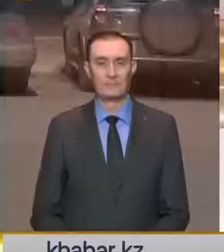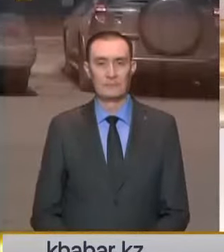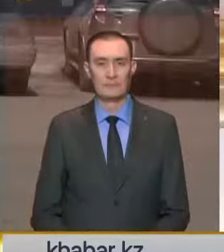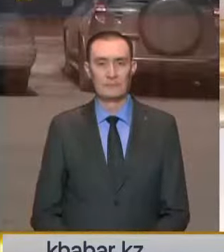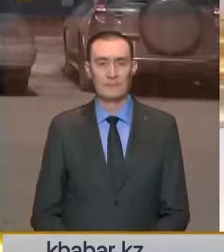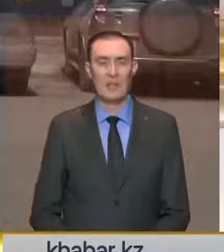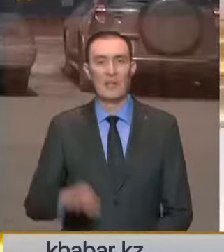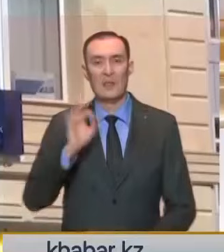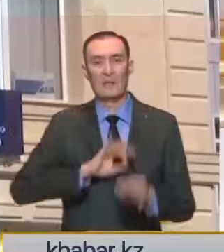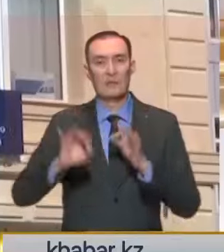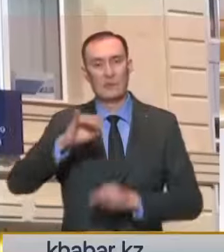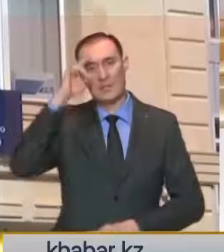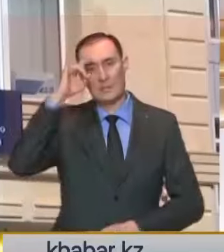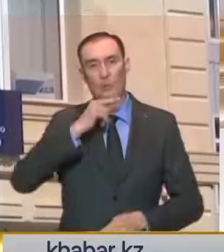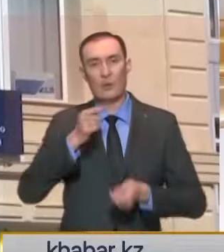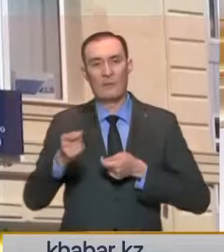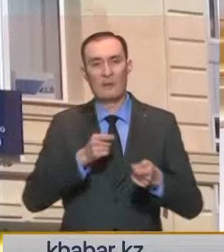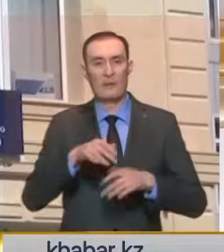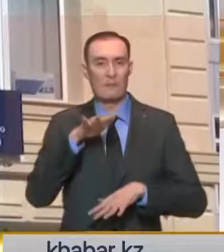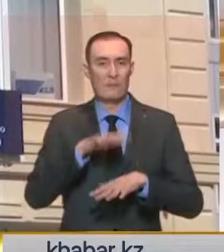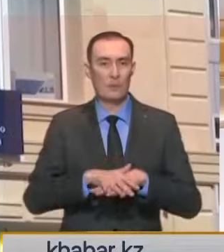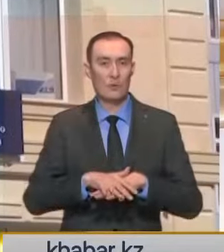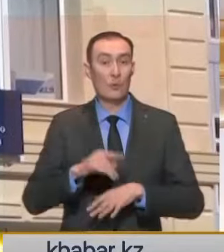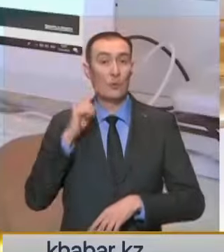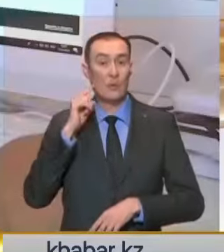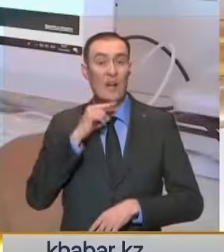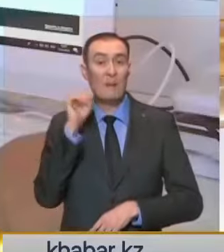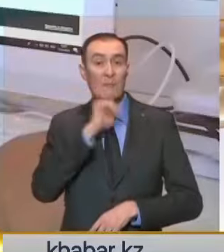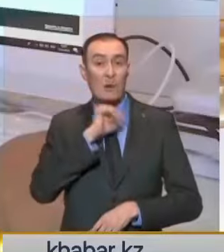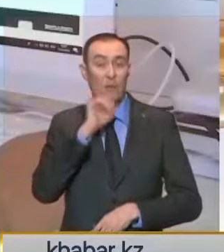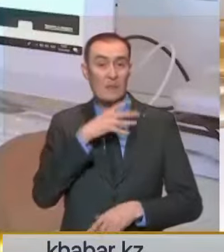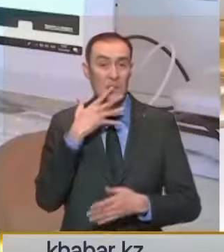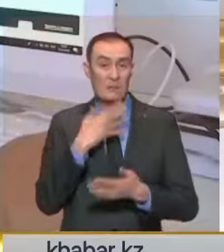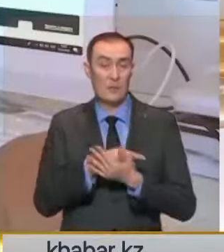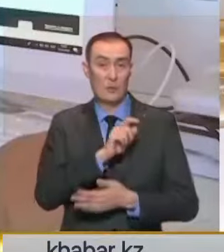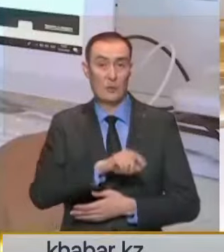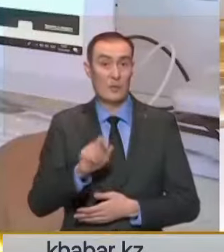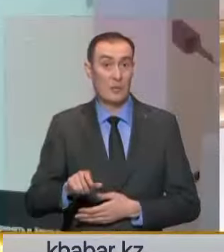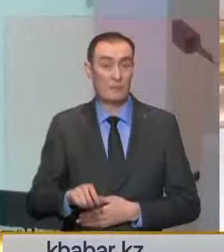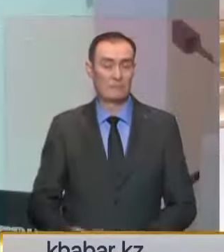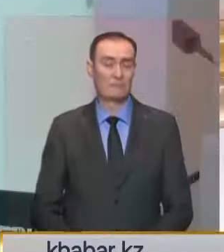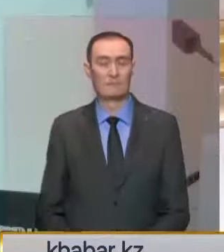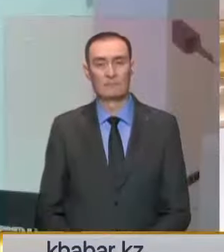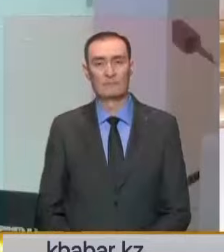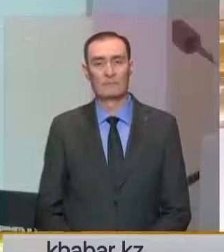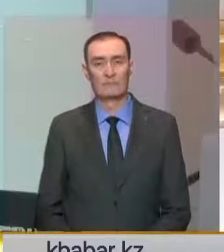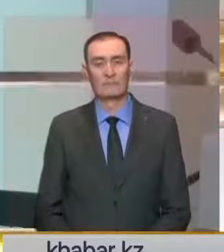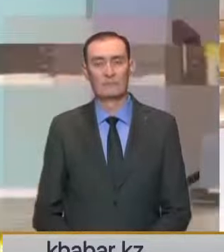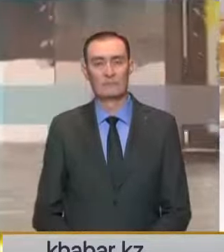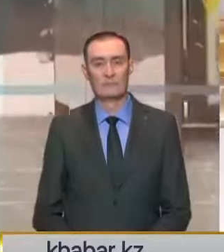Жесты лжи. На востоке страны руководитель местного фонда общества глухих обворовывала своих подопечных.